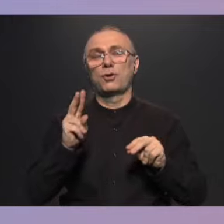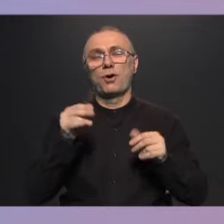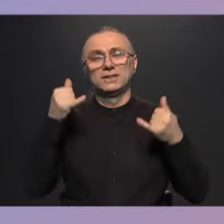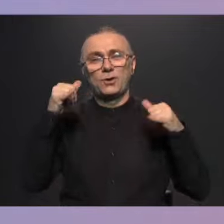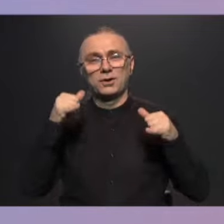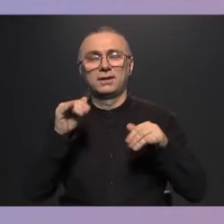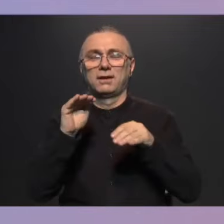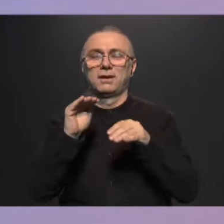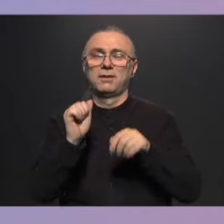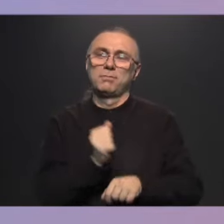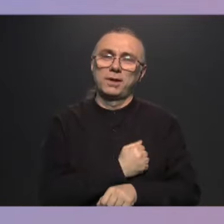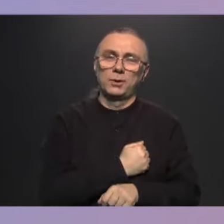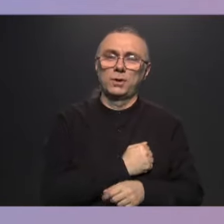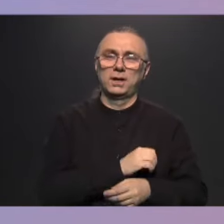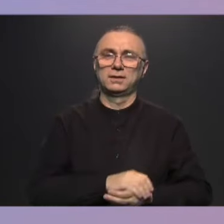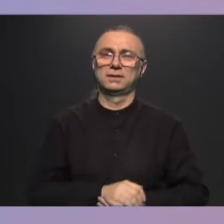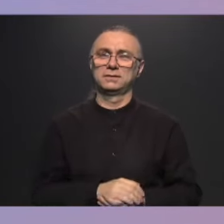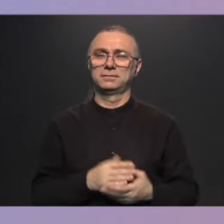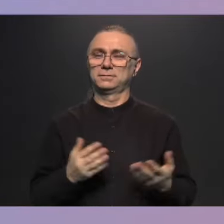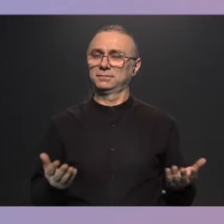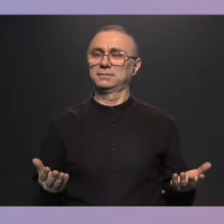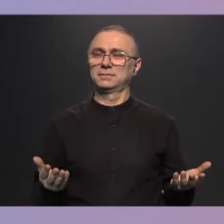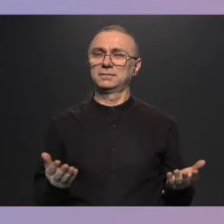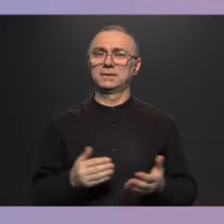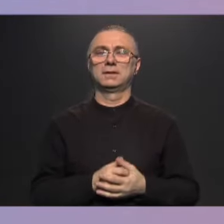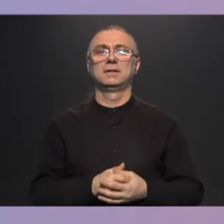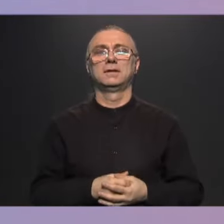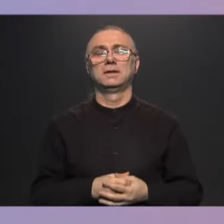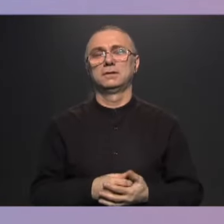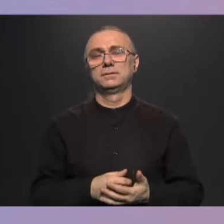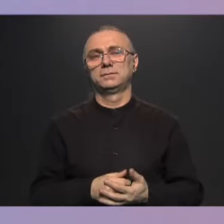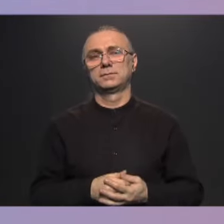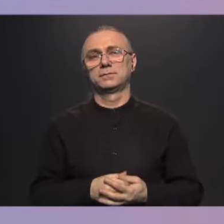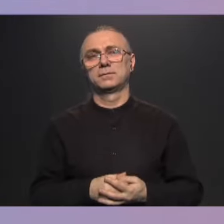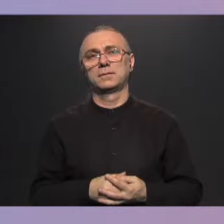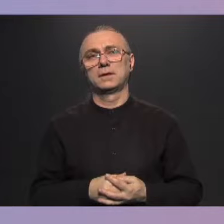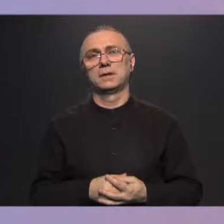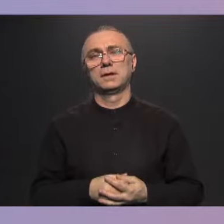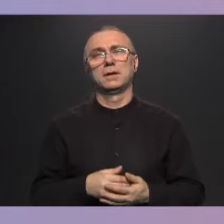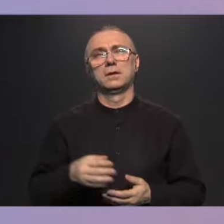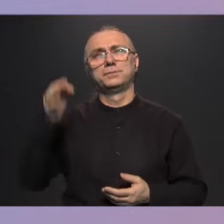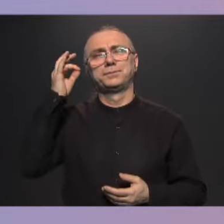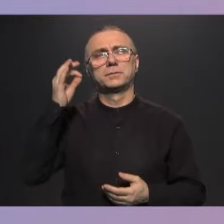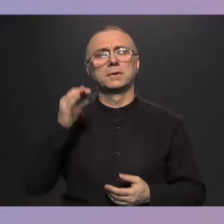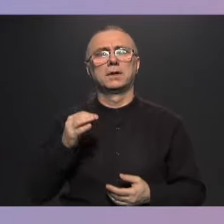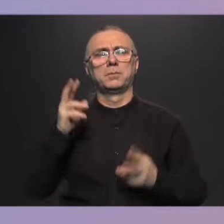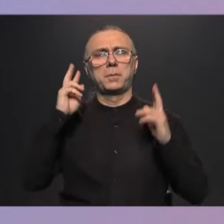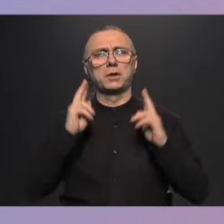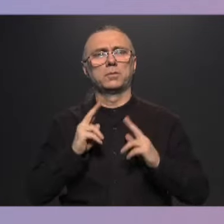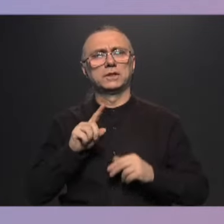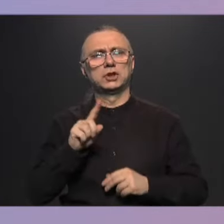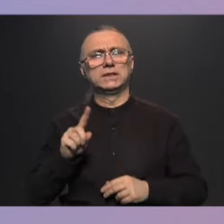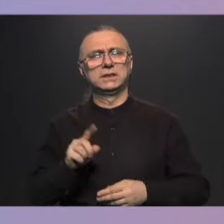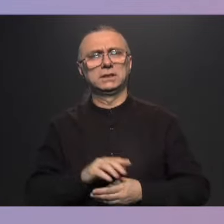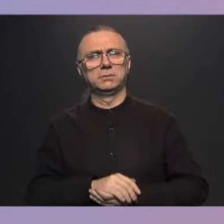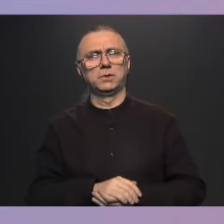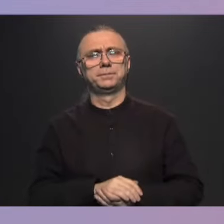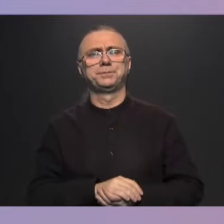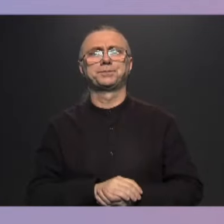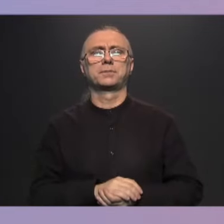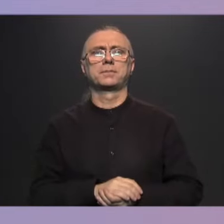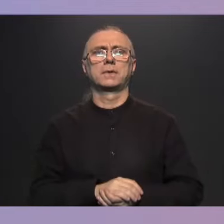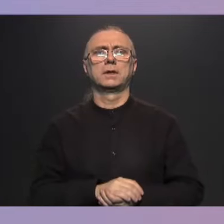Лев прислуживал, Господи, дай памяти, по-моему, преподобному Зосиме. Вот, прислуживал лев и умер на его